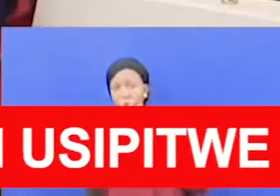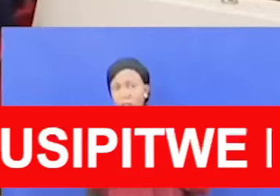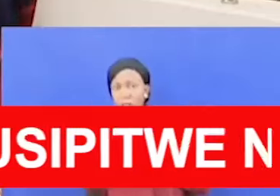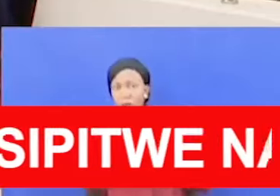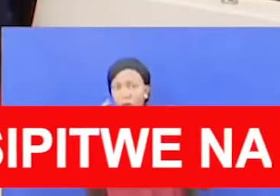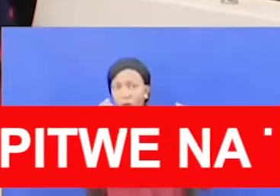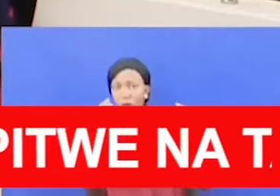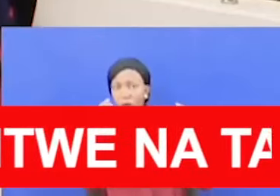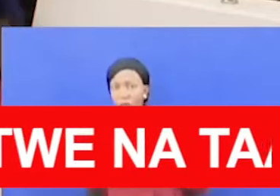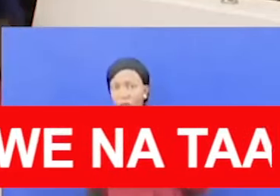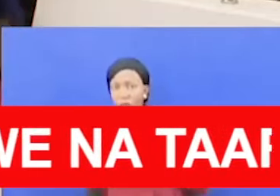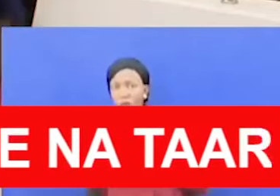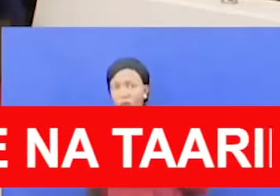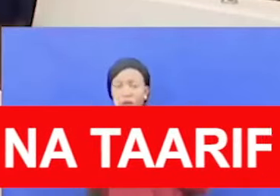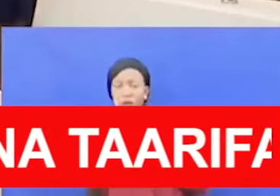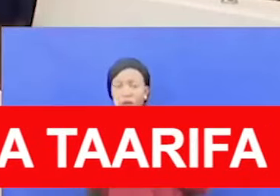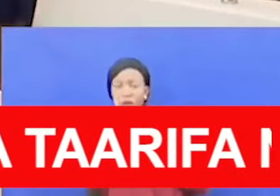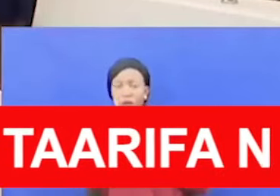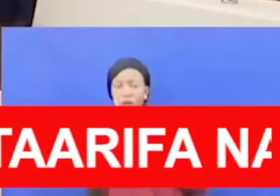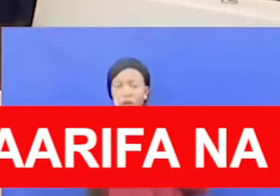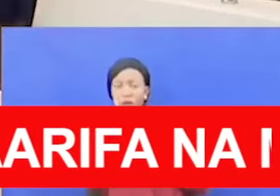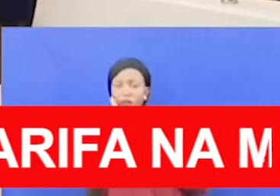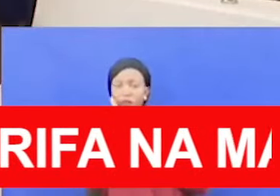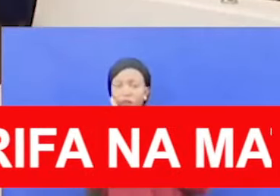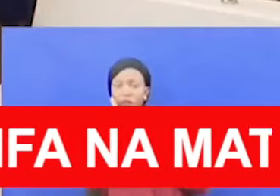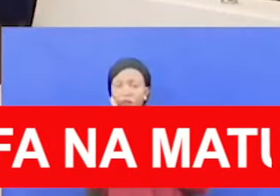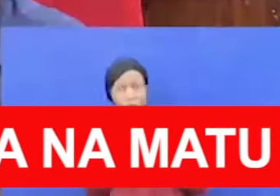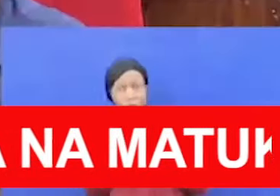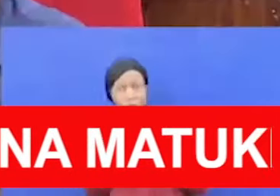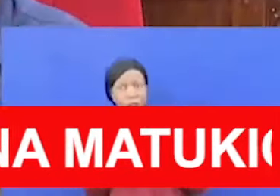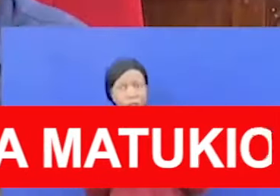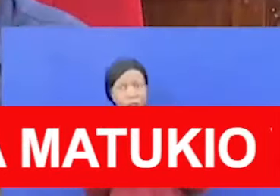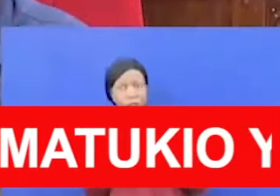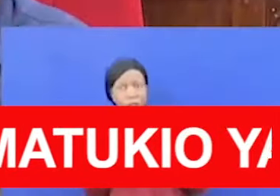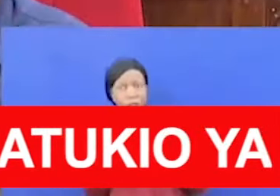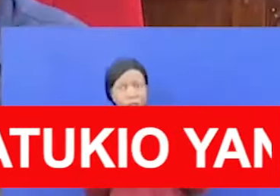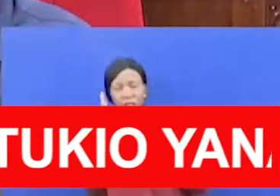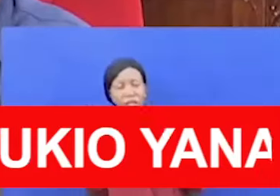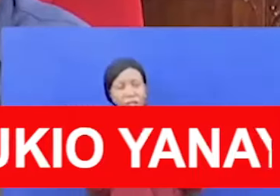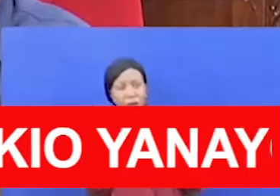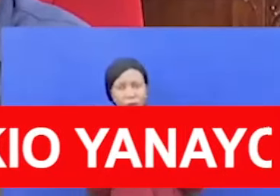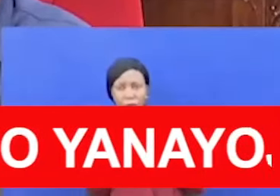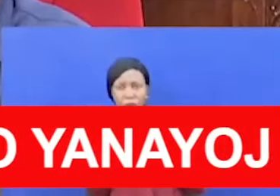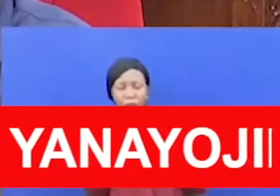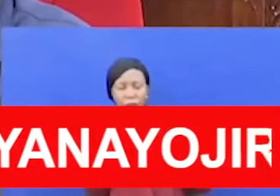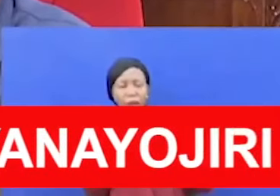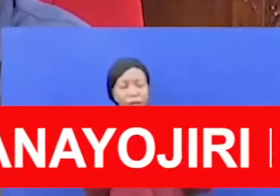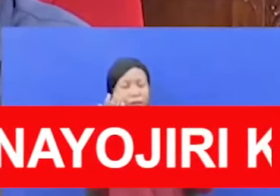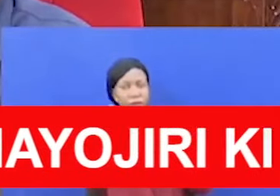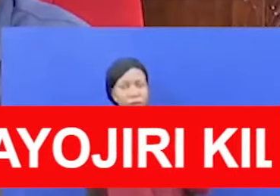hiyo ya vijana. Lakini kwa sababu imejibiwa na serikali, nilikuwa naomba tu commitment ya serikali kwenye